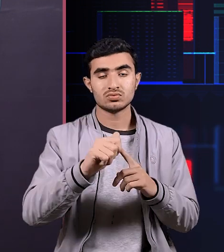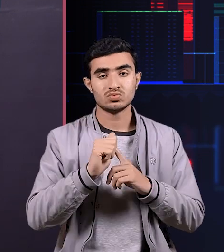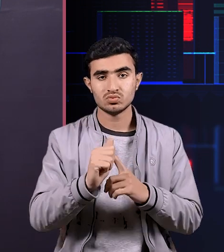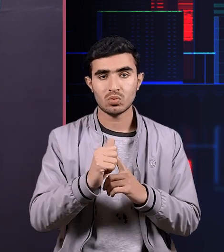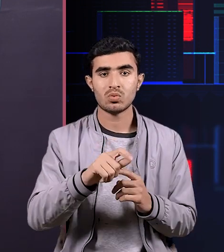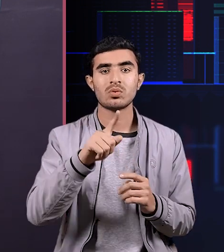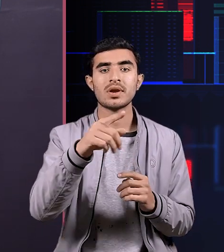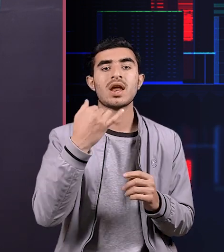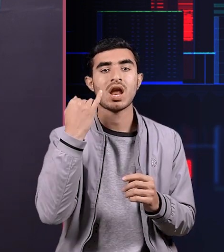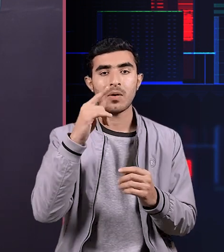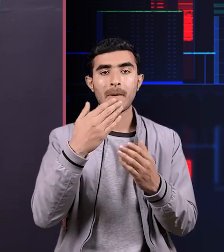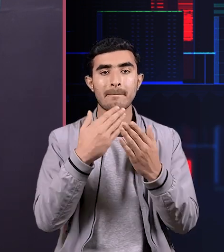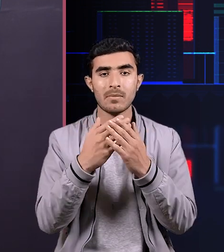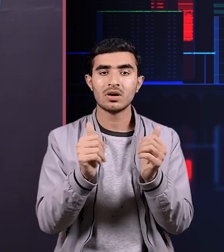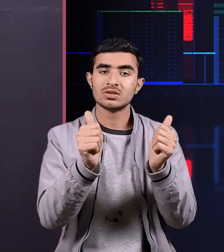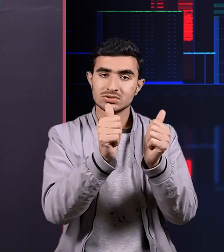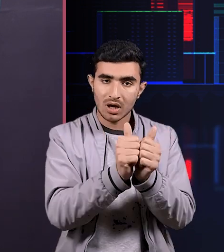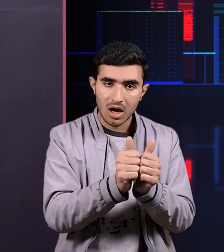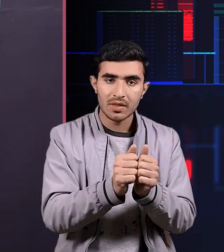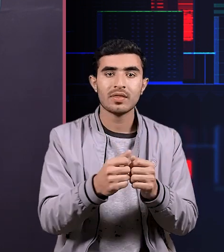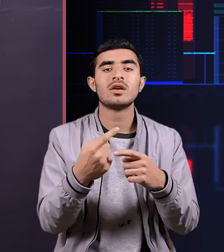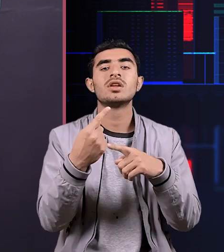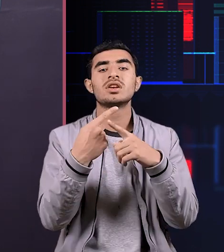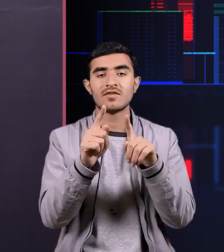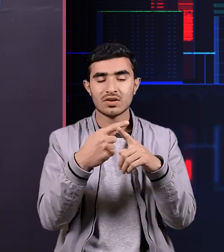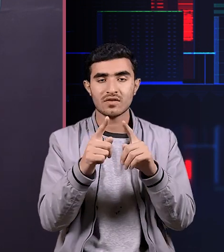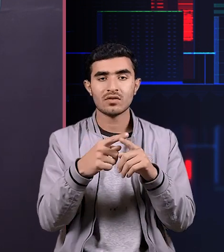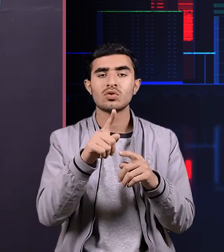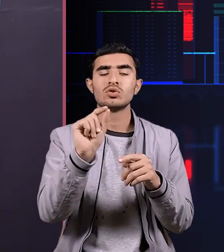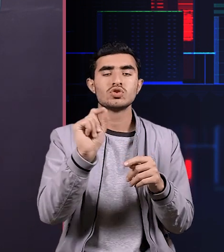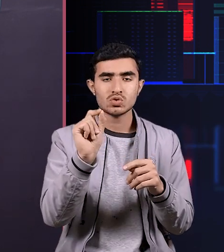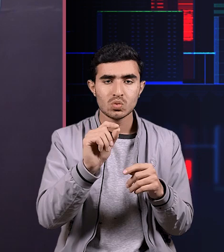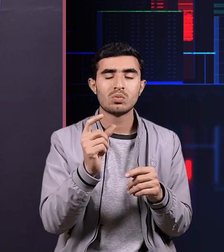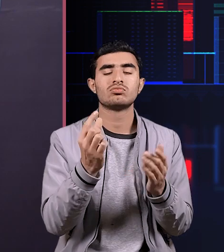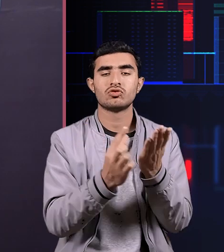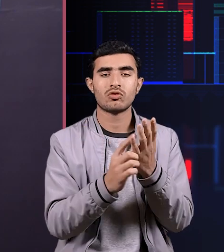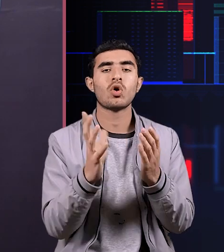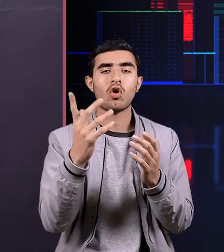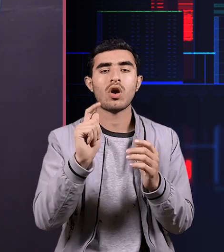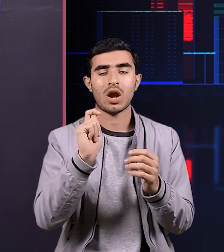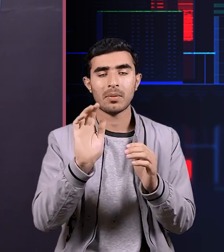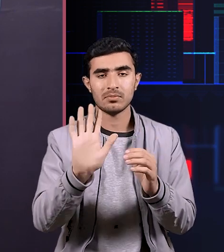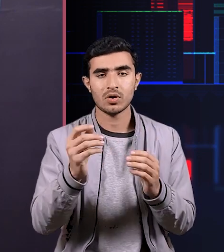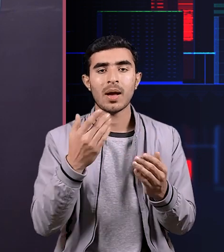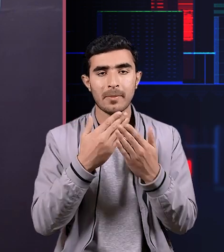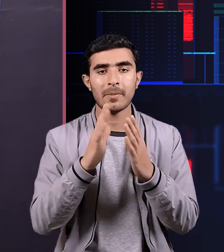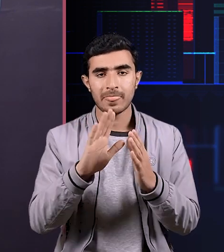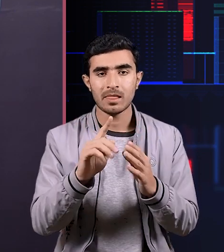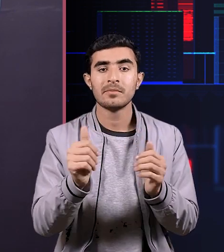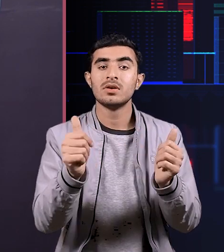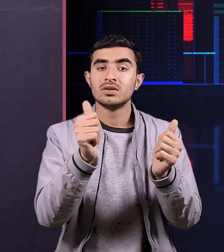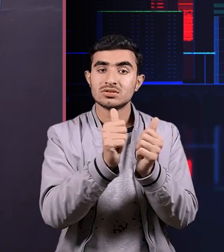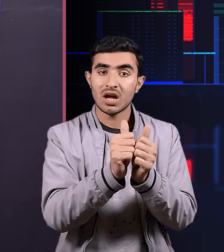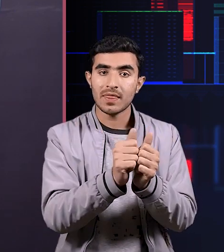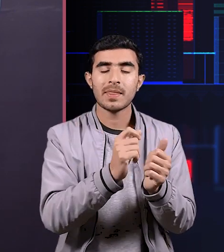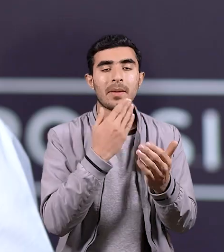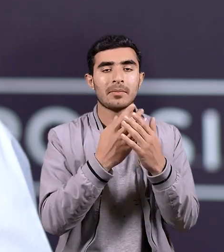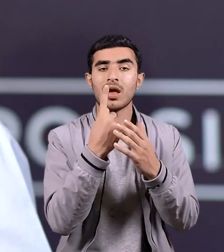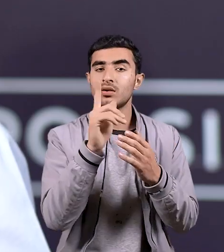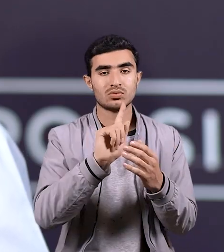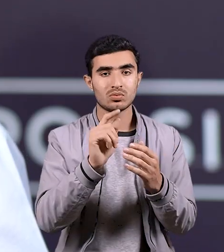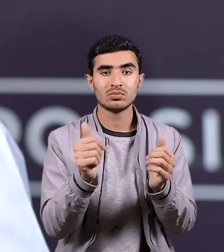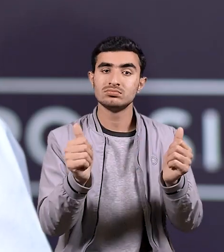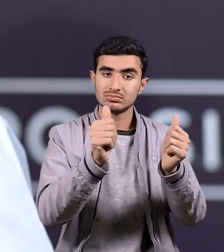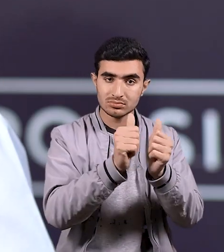ऑनलाइन कोर्सेज़ भी ज़रूर करें। बहुत सारी ऑनलाइन अपॉर्चुनिटी फ्री अवेलेबल है। यूट्यूब पे बहुत सारे कोर्सेज़ पड़े हुए हैं जो कि आप जनरली